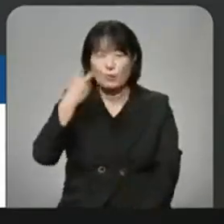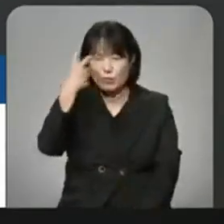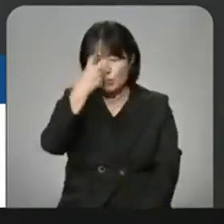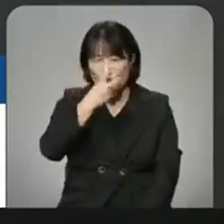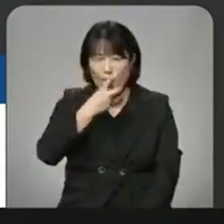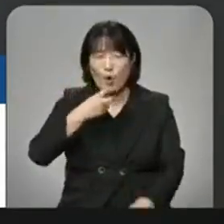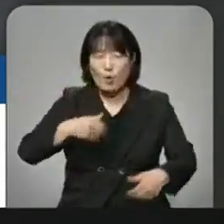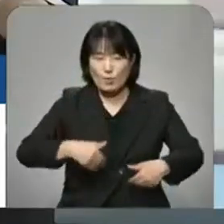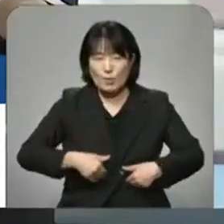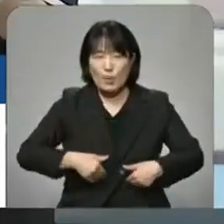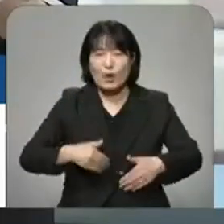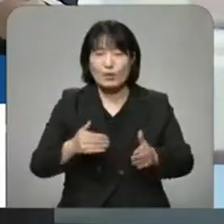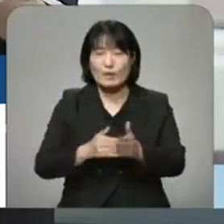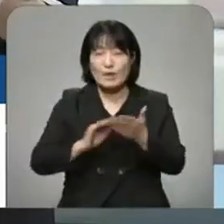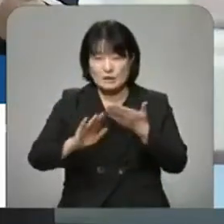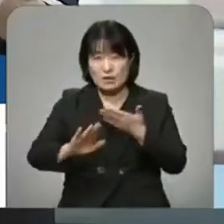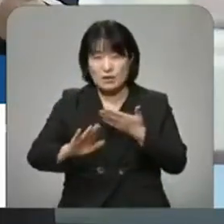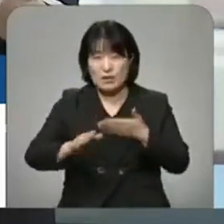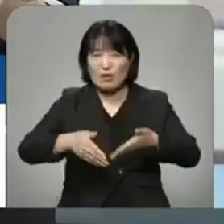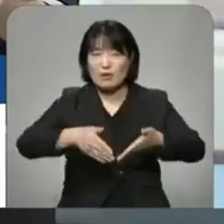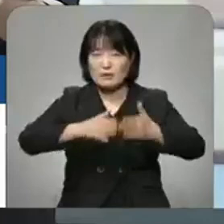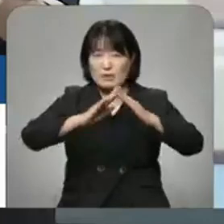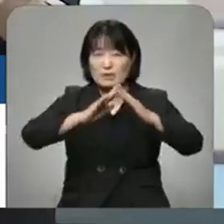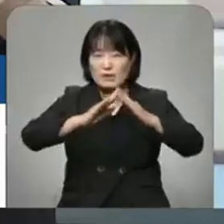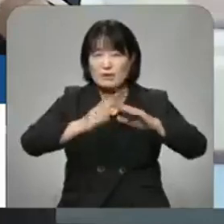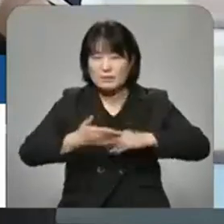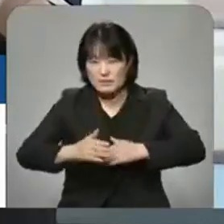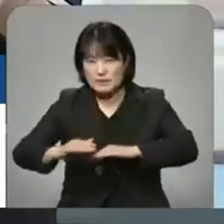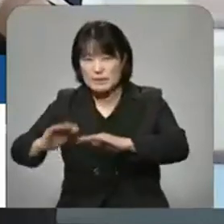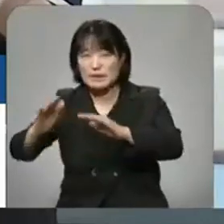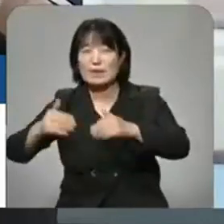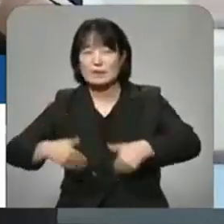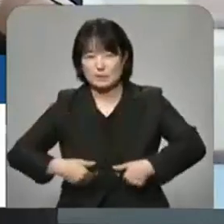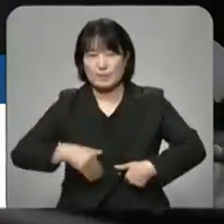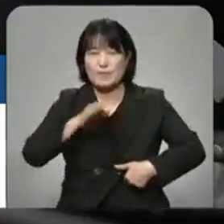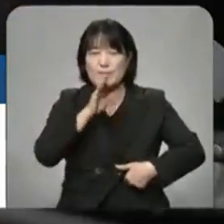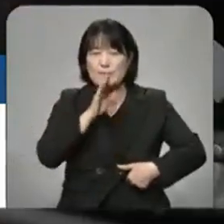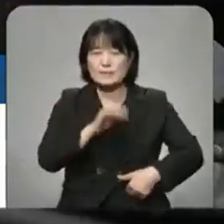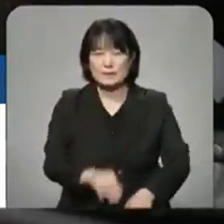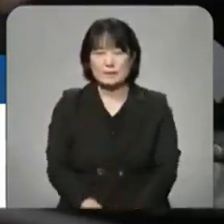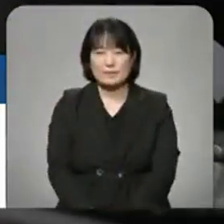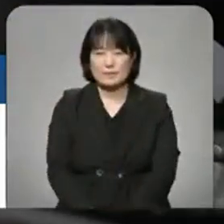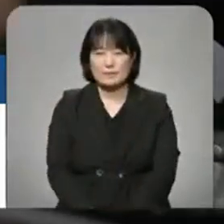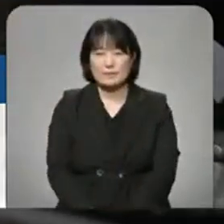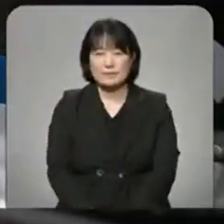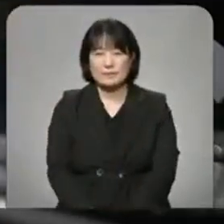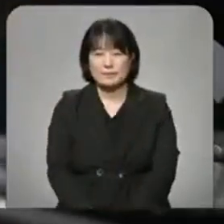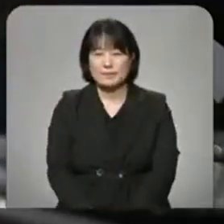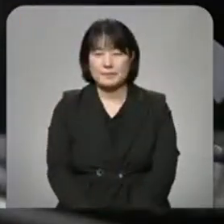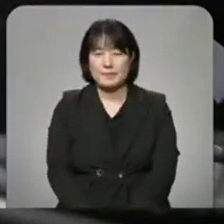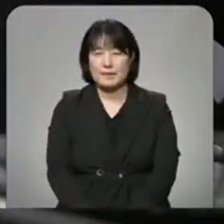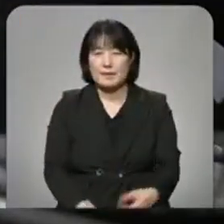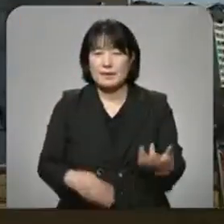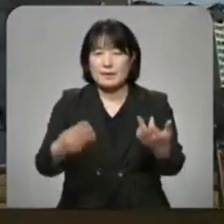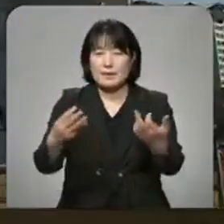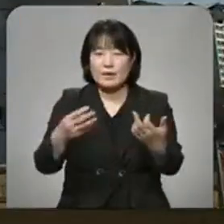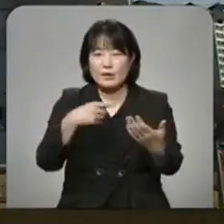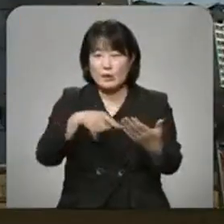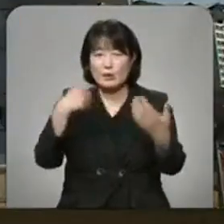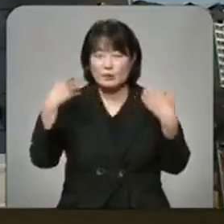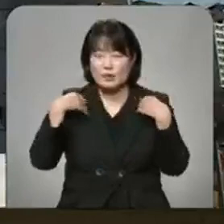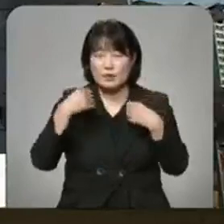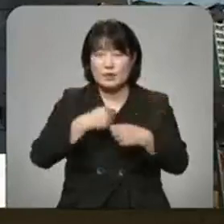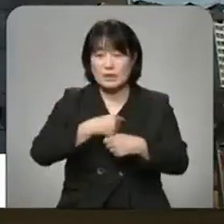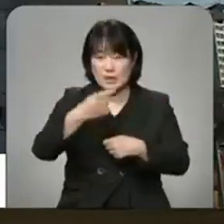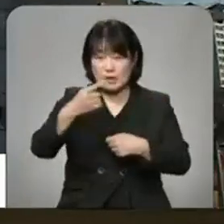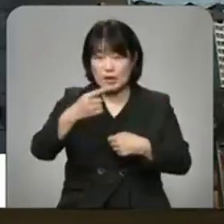검토를 한 후에 원 설립에 대한 진행이 되어야 될 것 같고. 강원도교육청은 내년